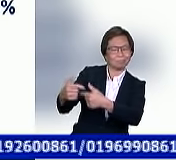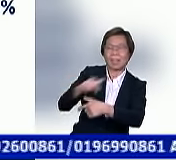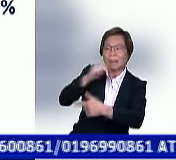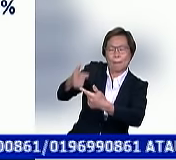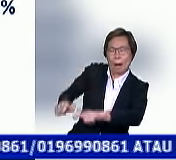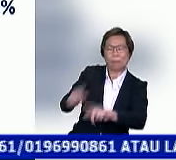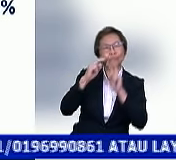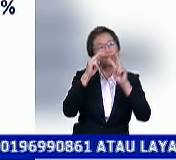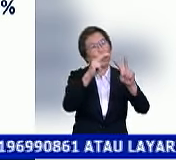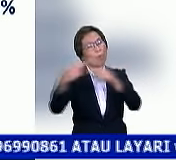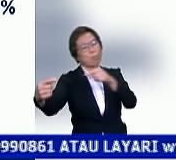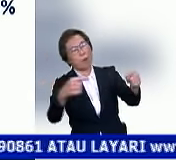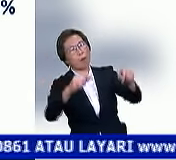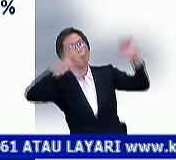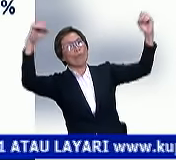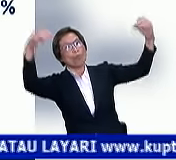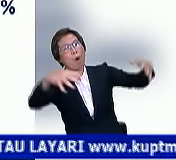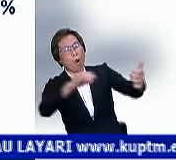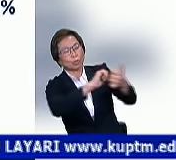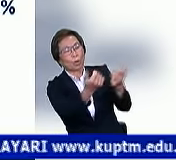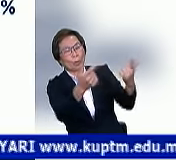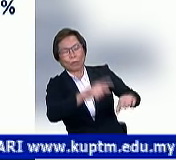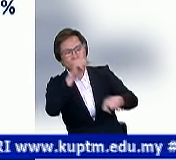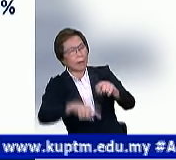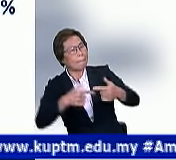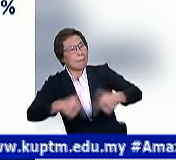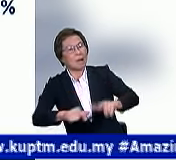menonton perlawanan di tempat acara sukan berlangsung.